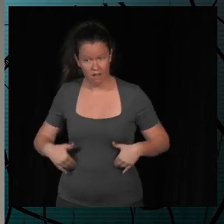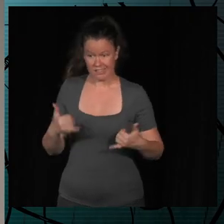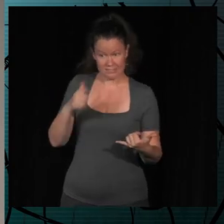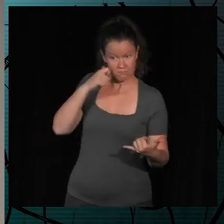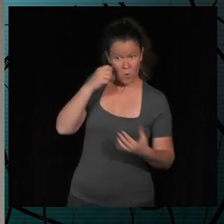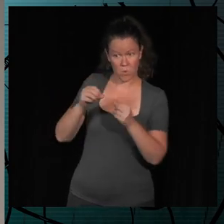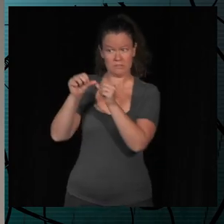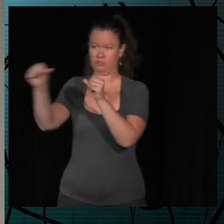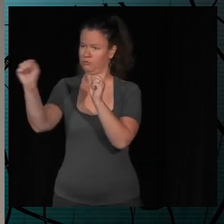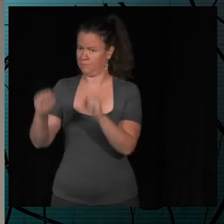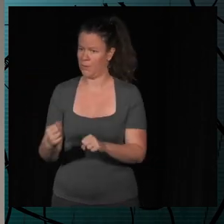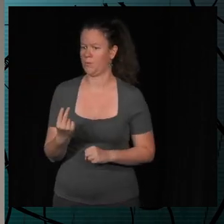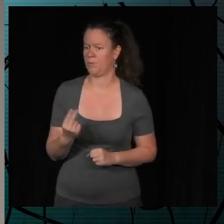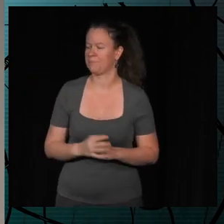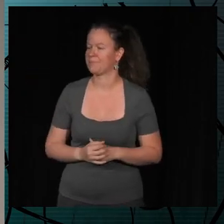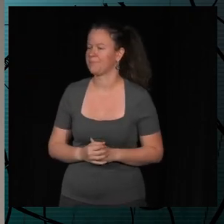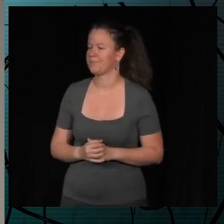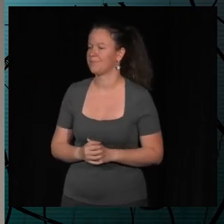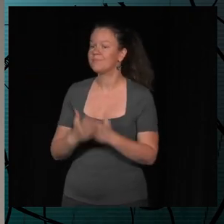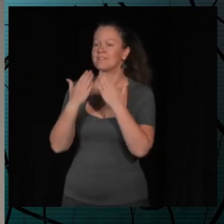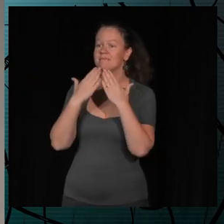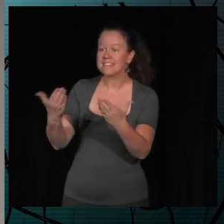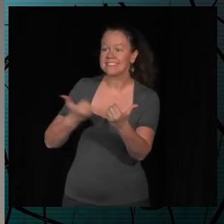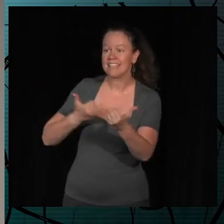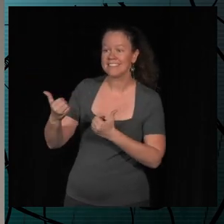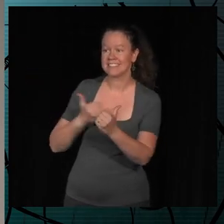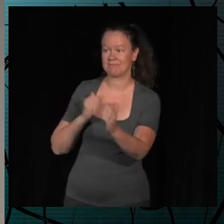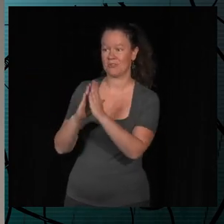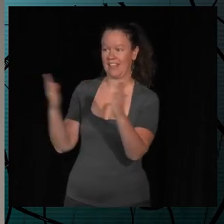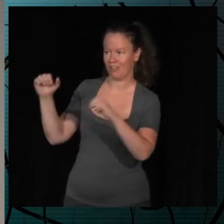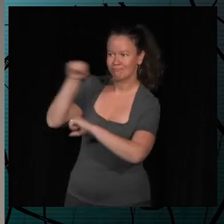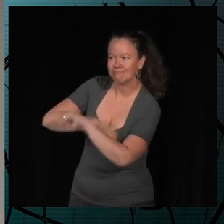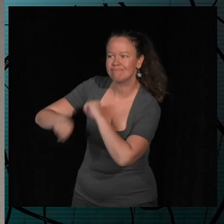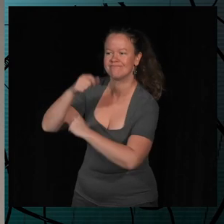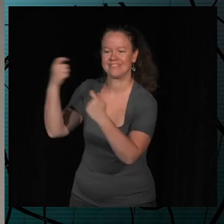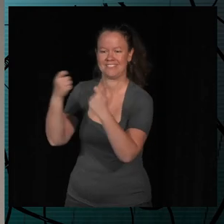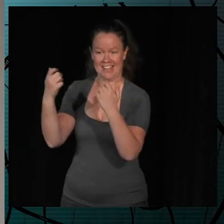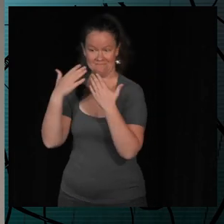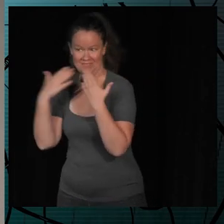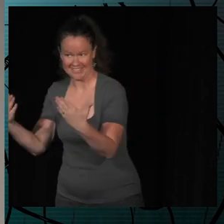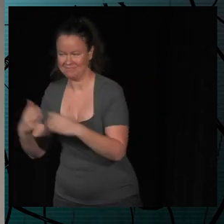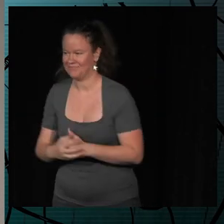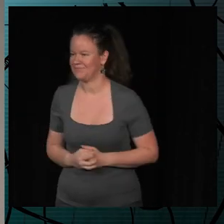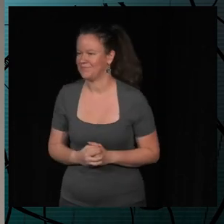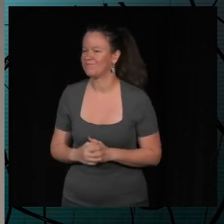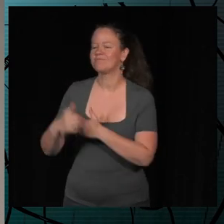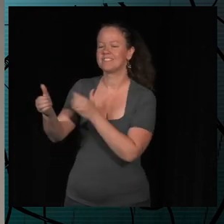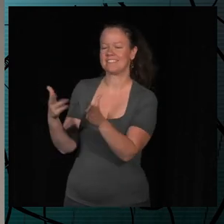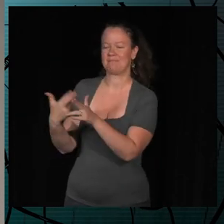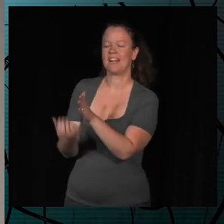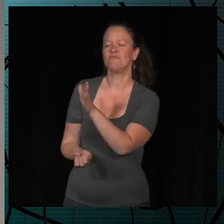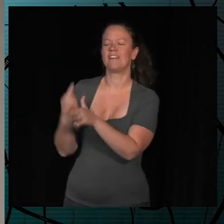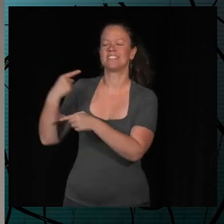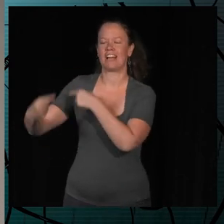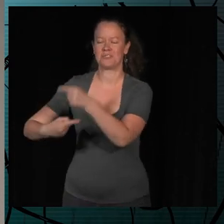pense très important donc merci encore aux services de la BPI qui ont œuvré à l'organisation de cette demi-journée nouvelle génération comme je